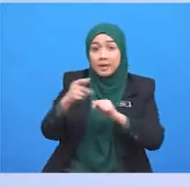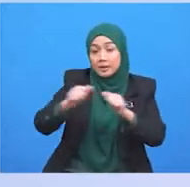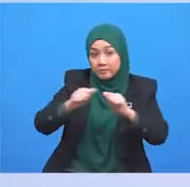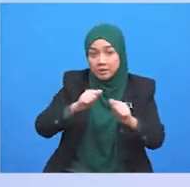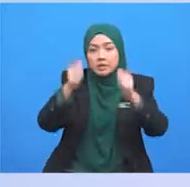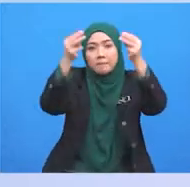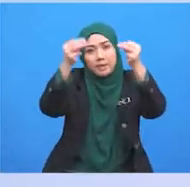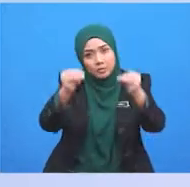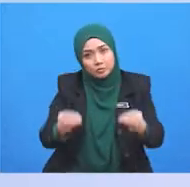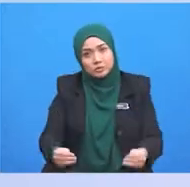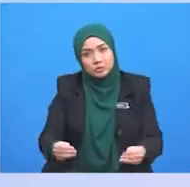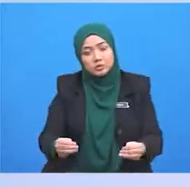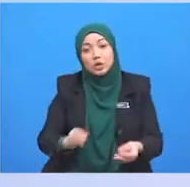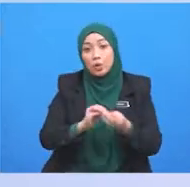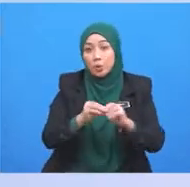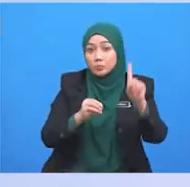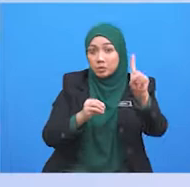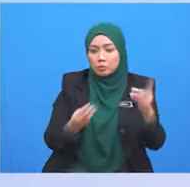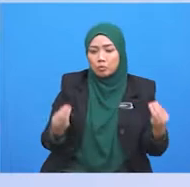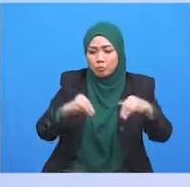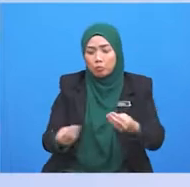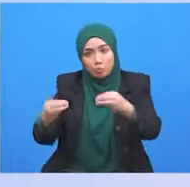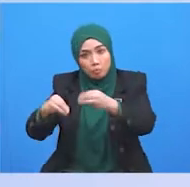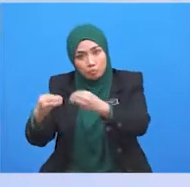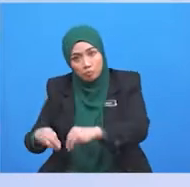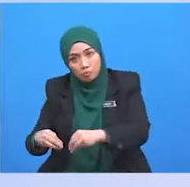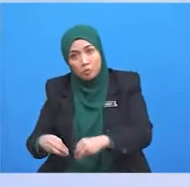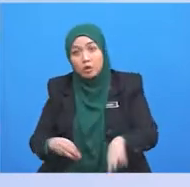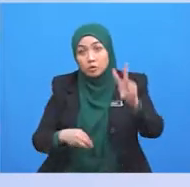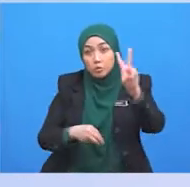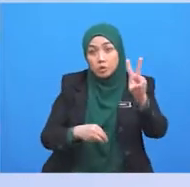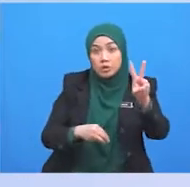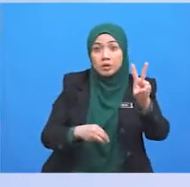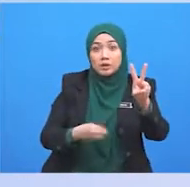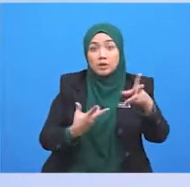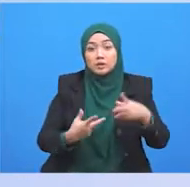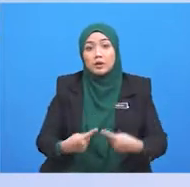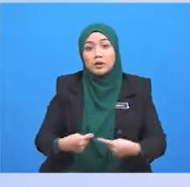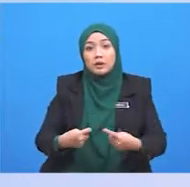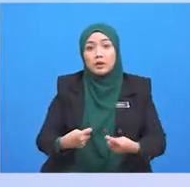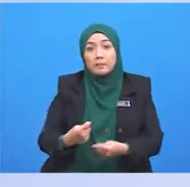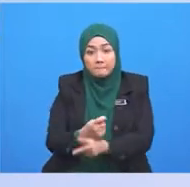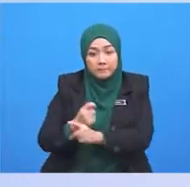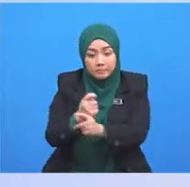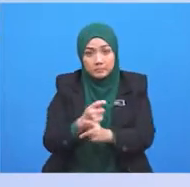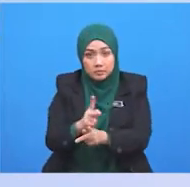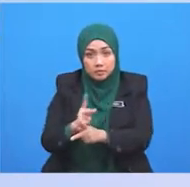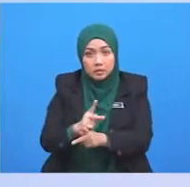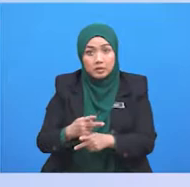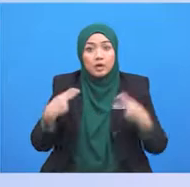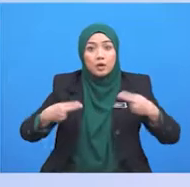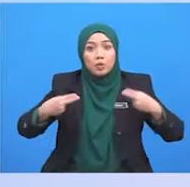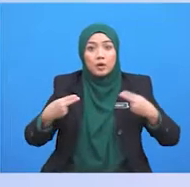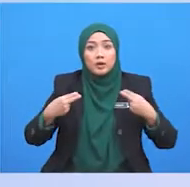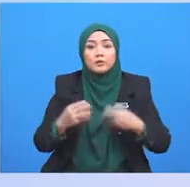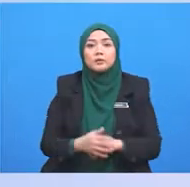Pertama, aktiviti pertanian. Kedua, aktiviti penternakan. Ketiga, aktiviti